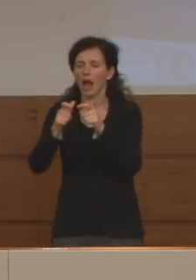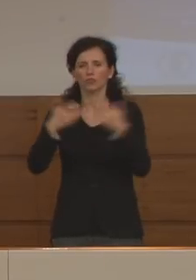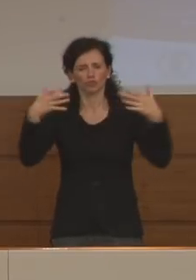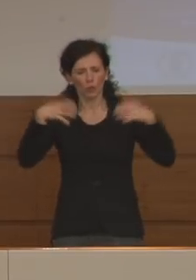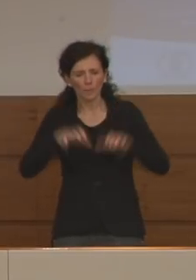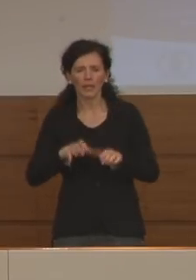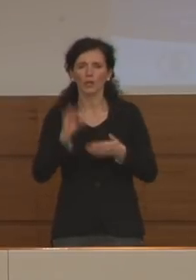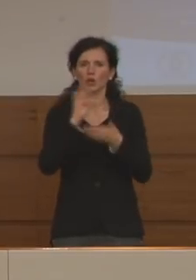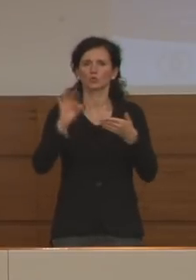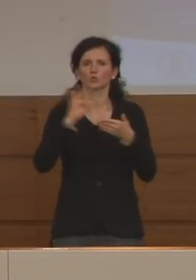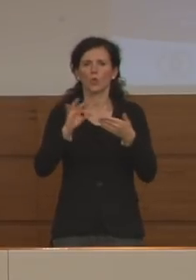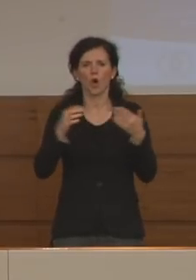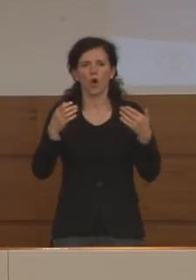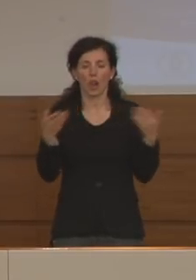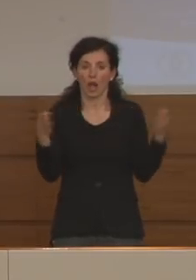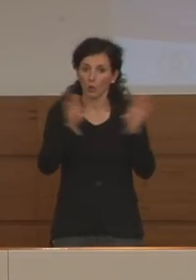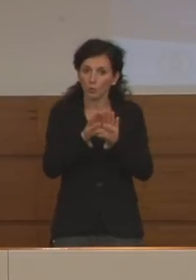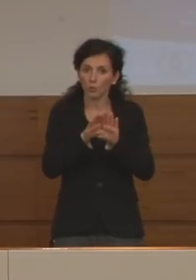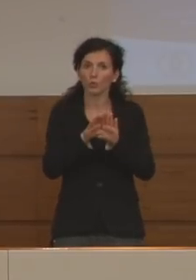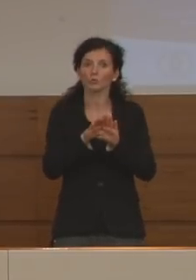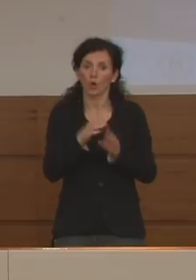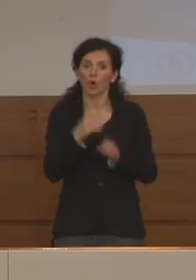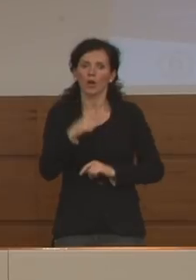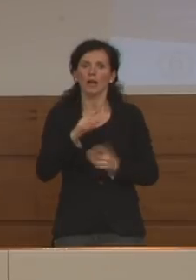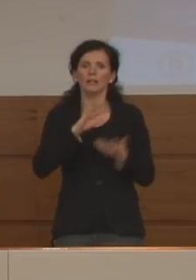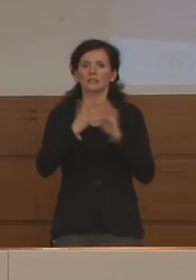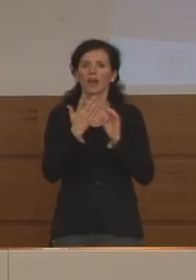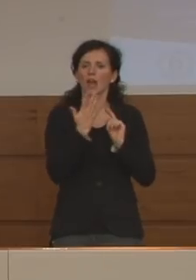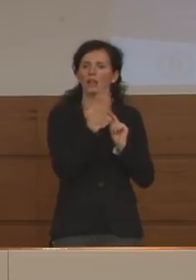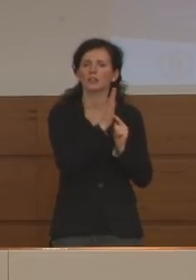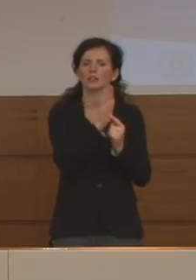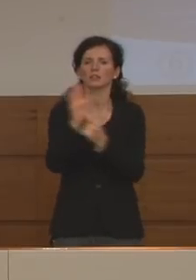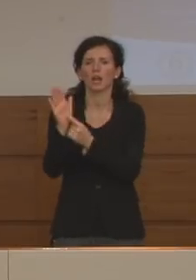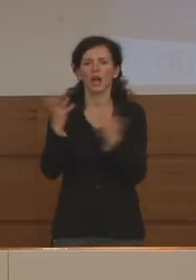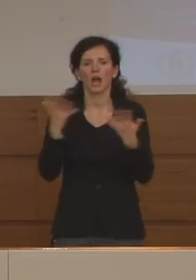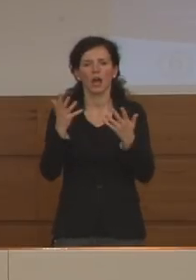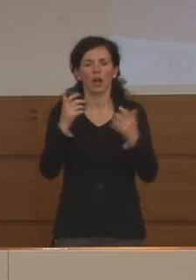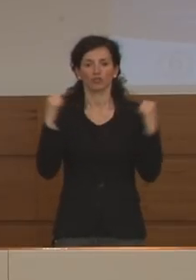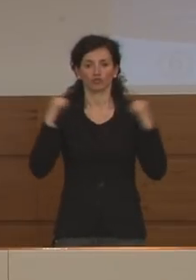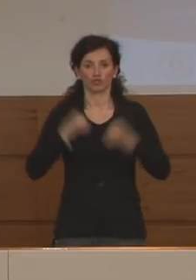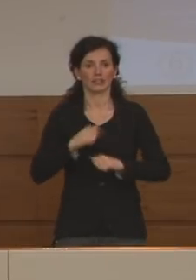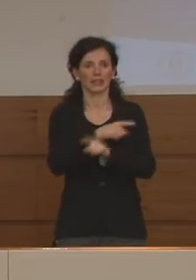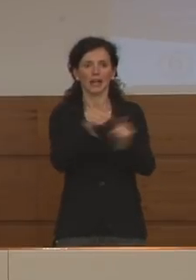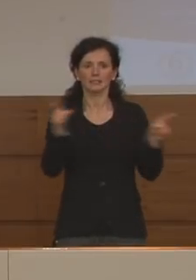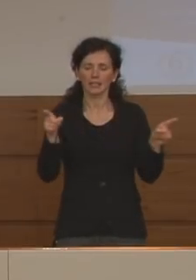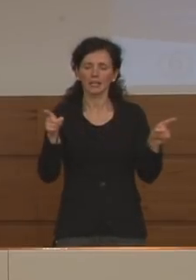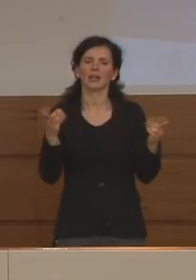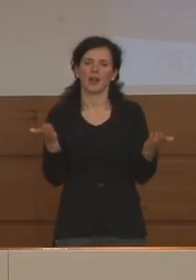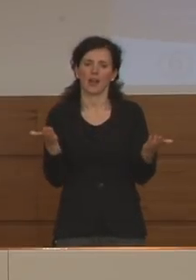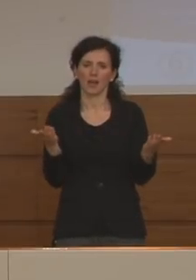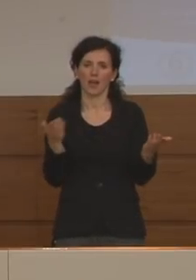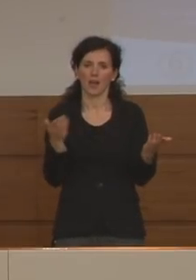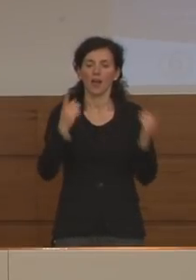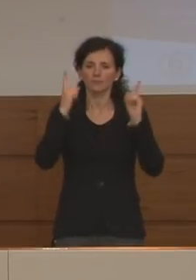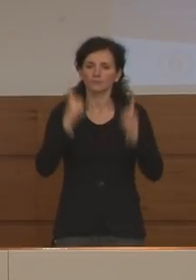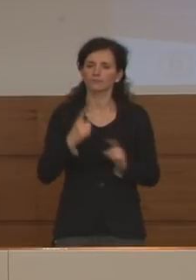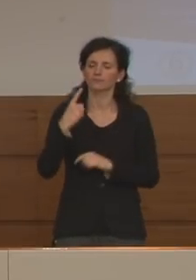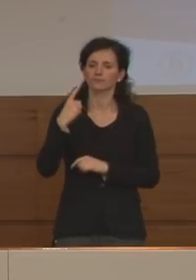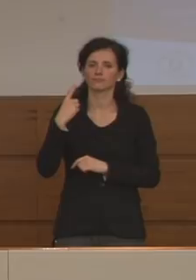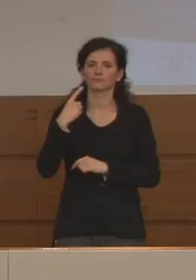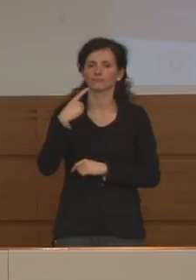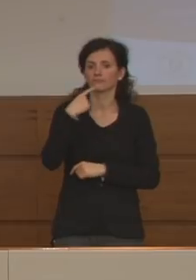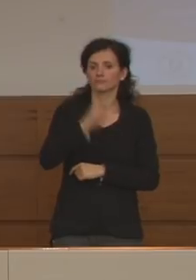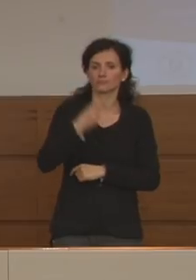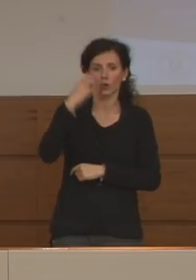scuole vengono chiuse c'è vediamo il riflesso sui nostri concittadini che a quello che ci dicono i dati e il